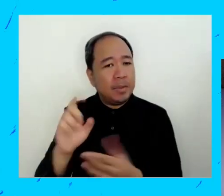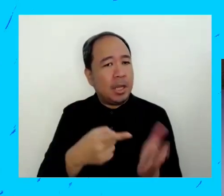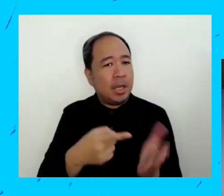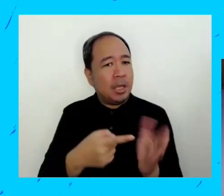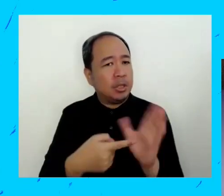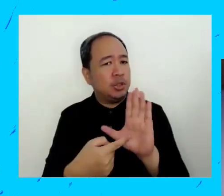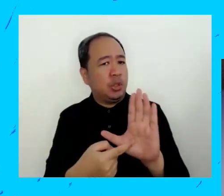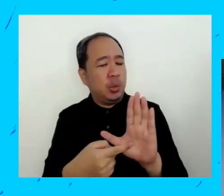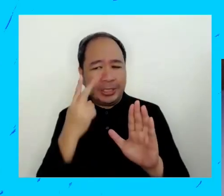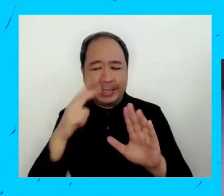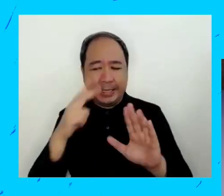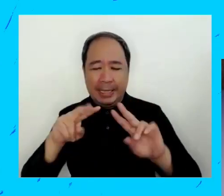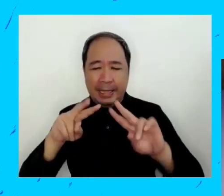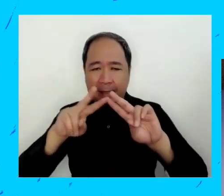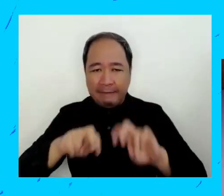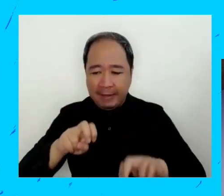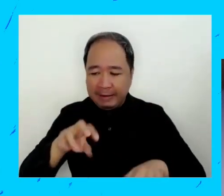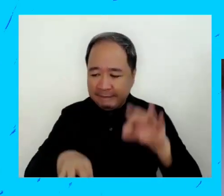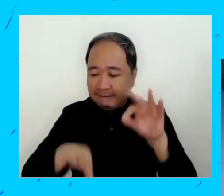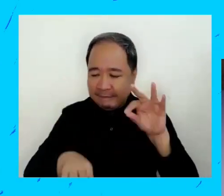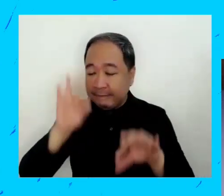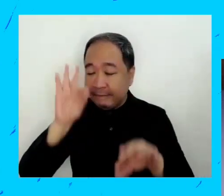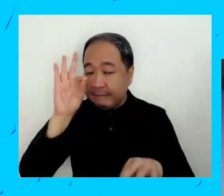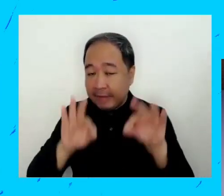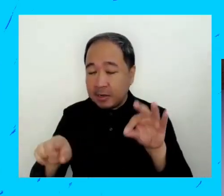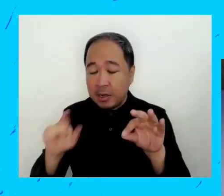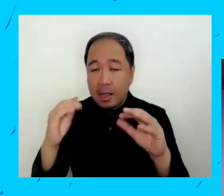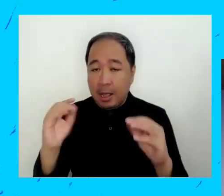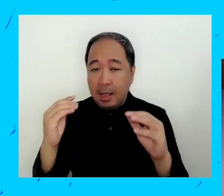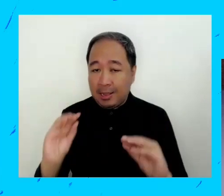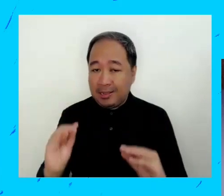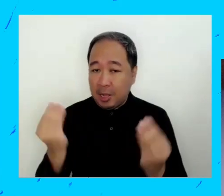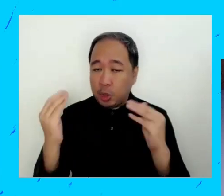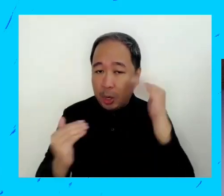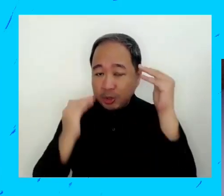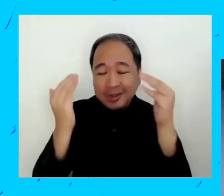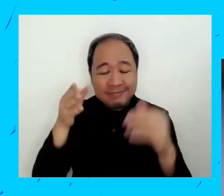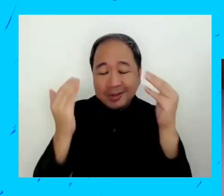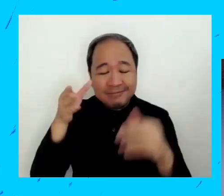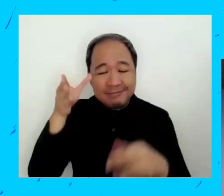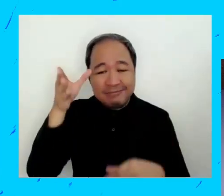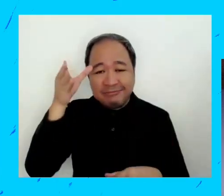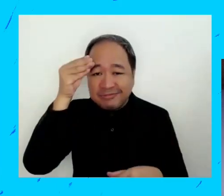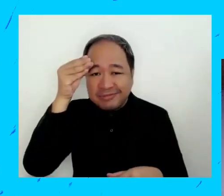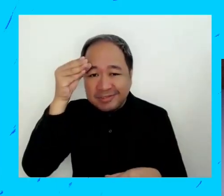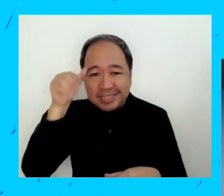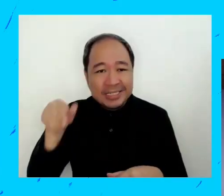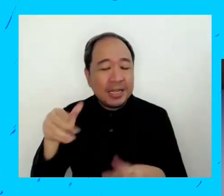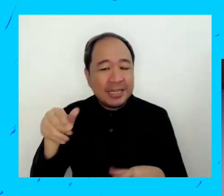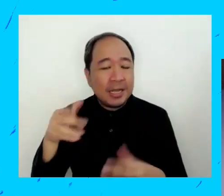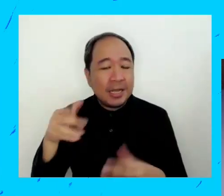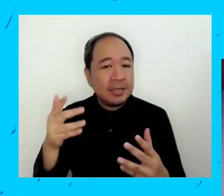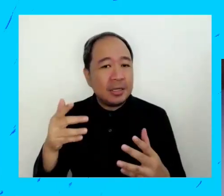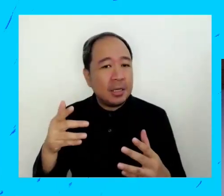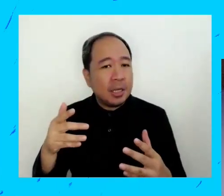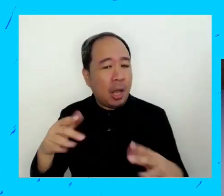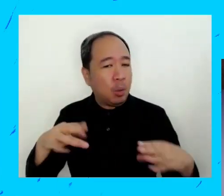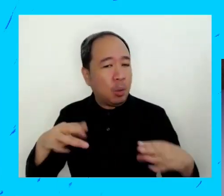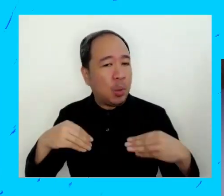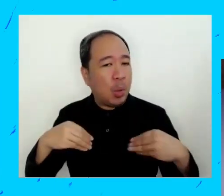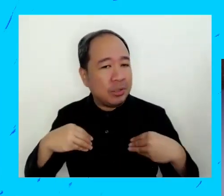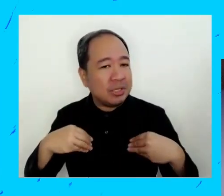sexuelle. Les adolescents en détention manque de connaissances et